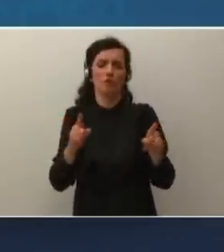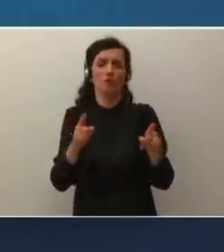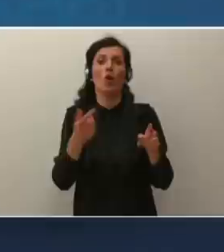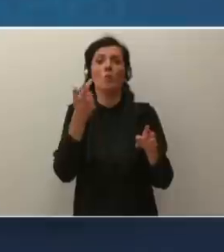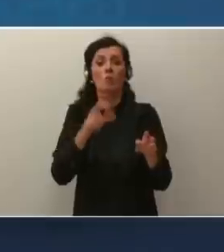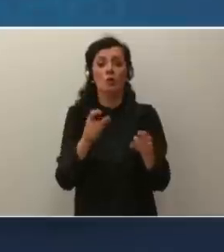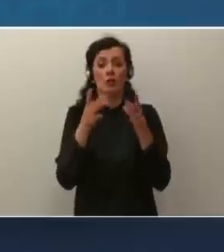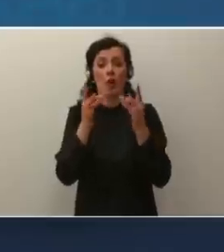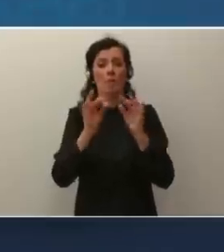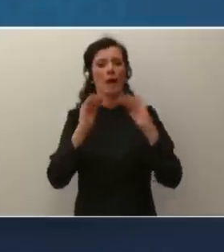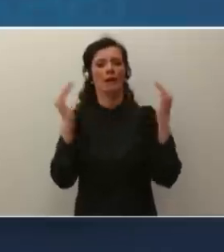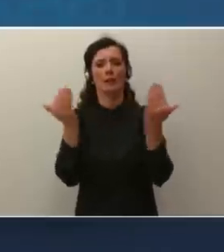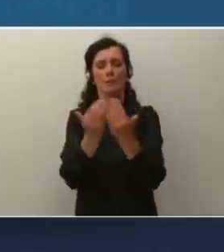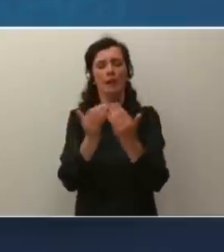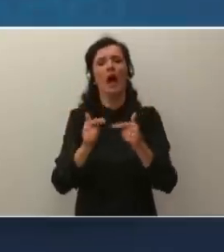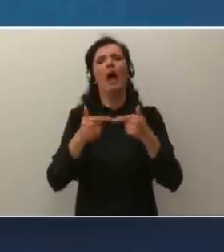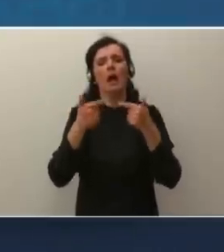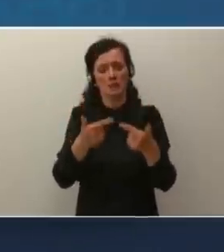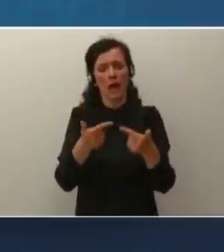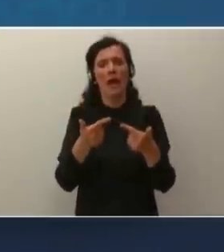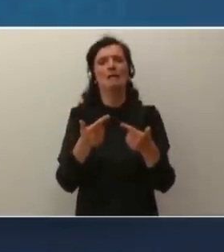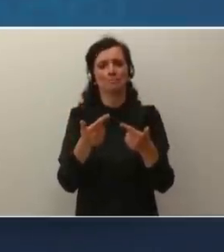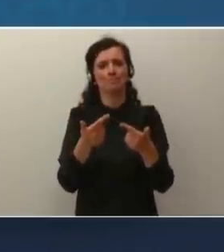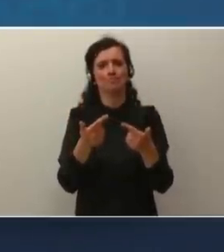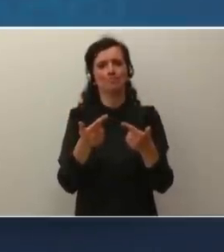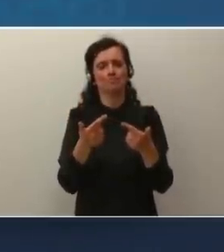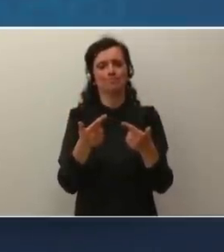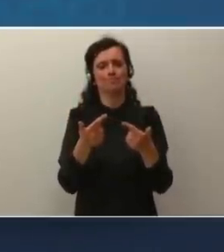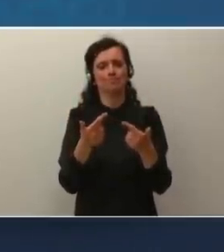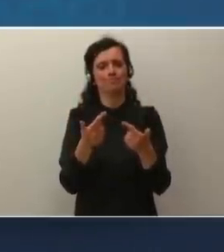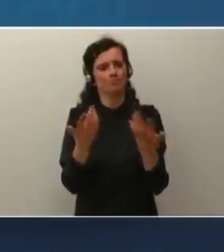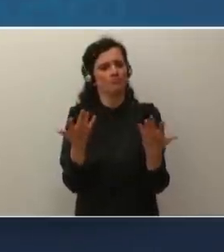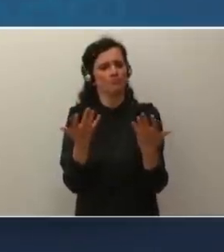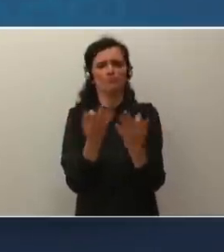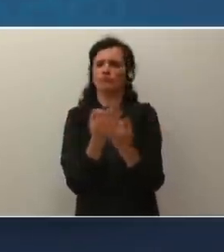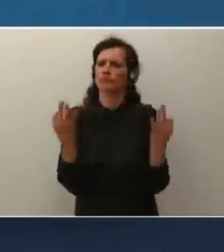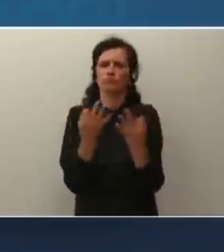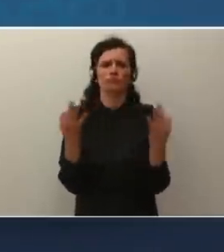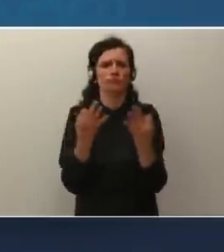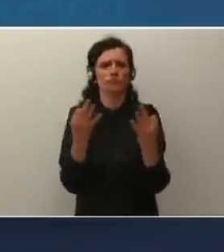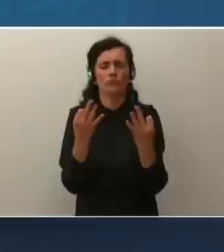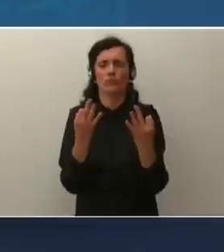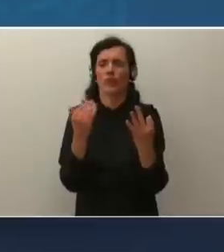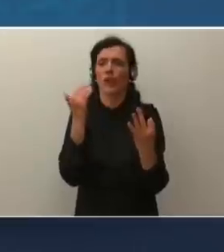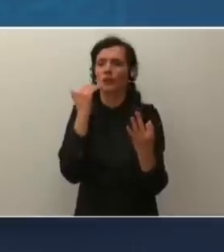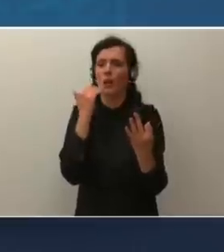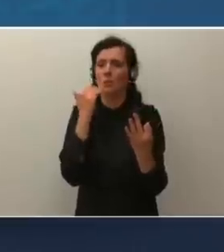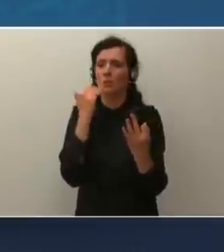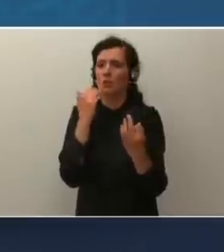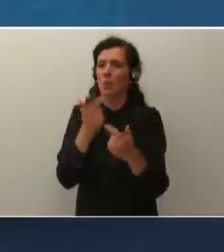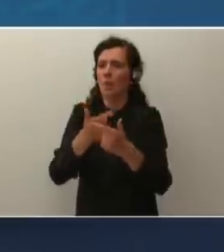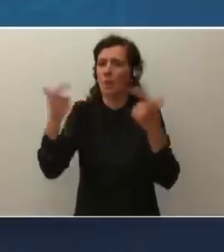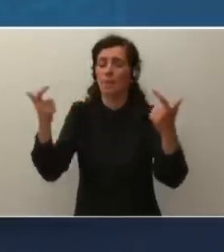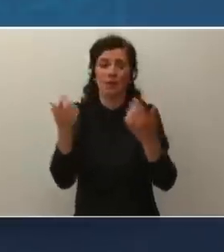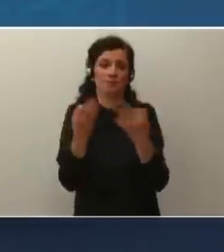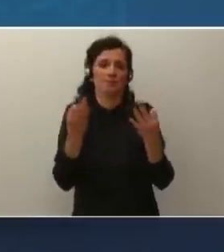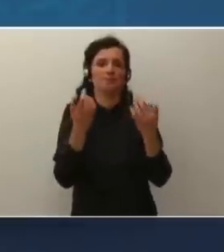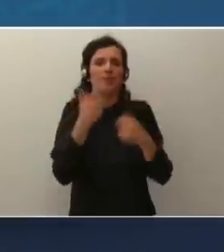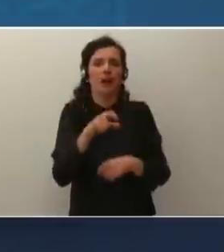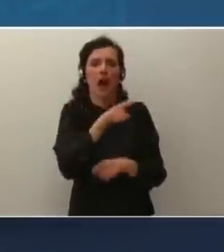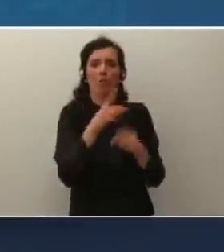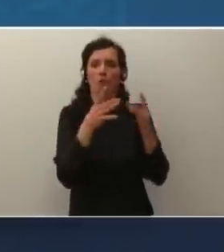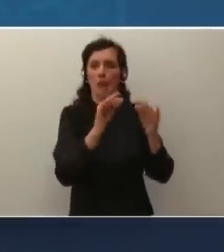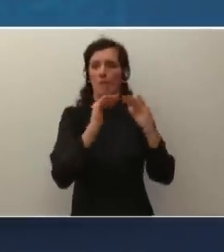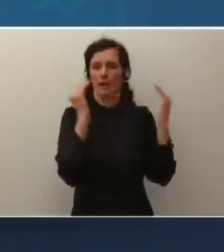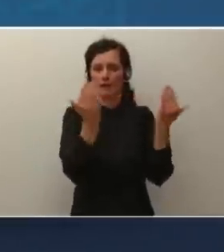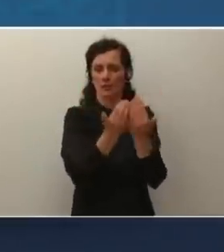quindi ha reso legittima la creazione di molto debito, ha ispirato i comportamenti